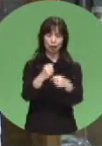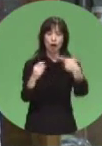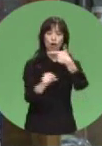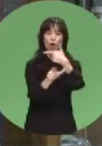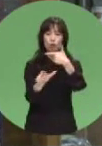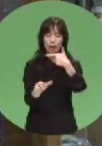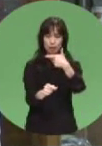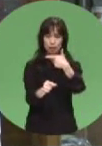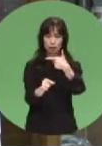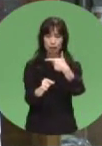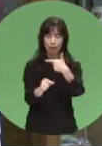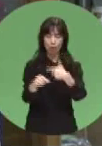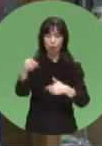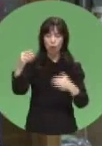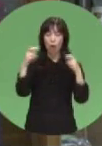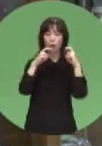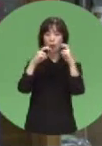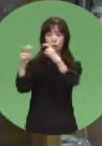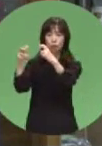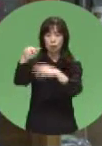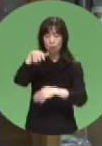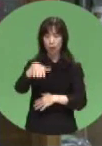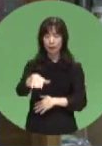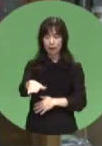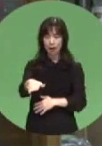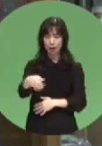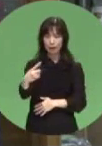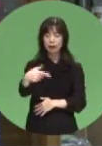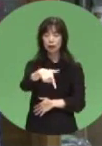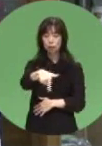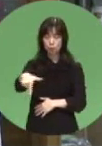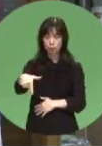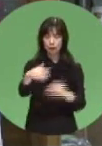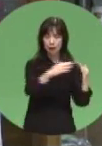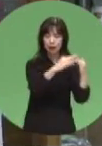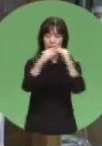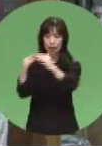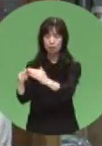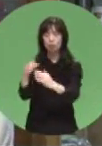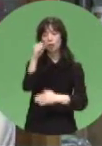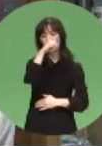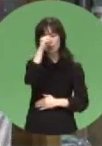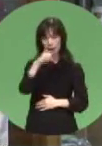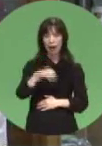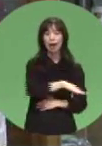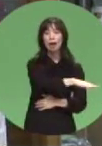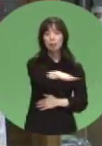一部インターの近くに移転オープンいたしますので、どうぞ皆様お待ちしております。